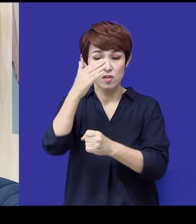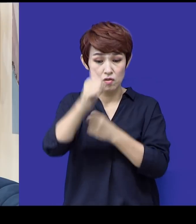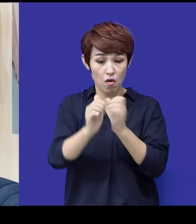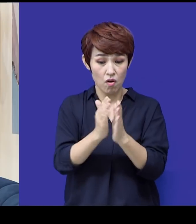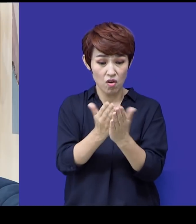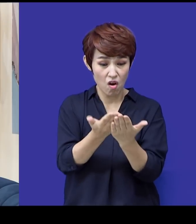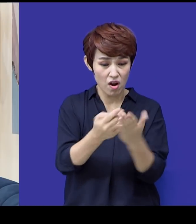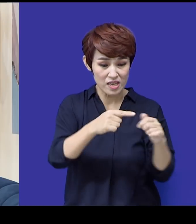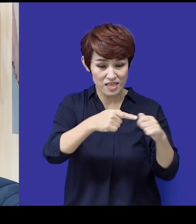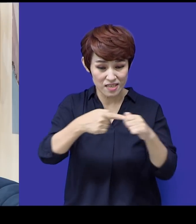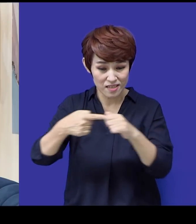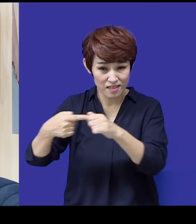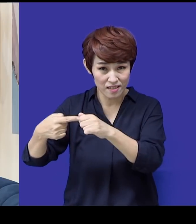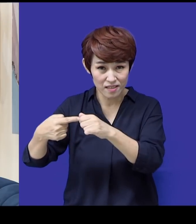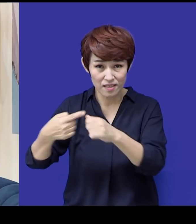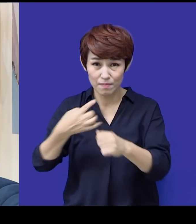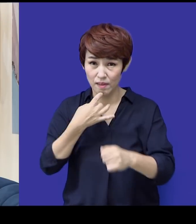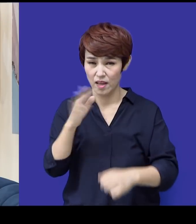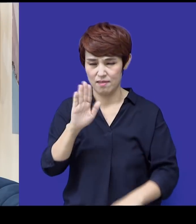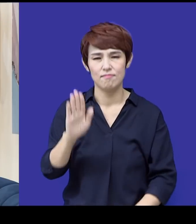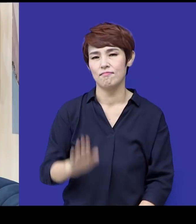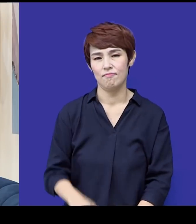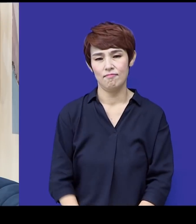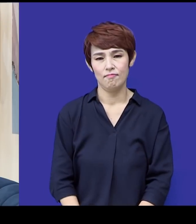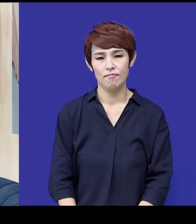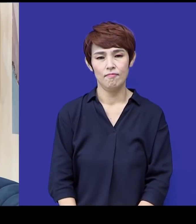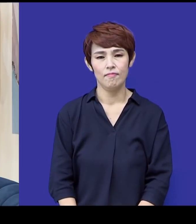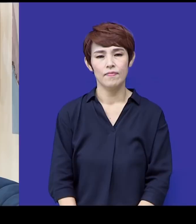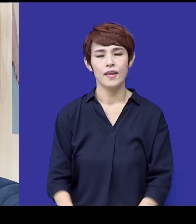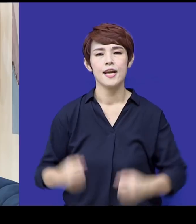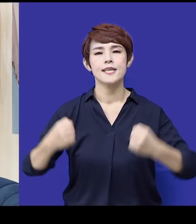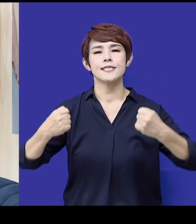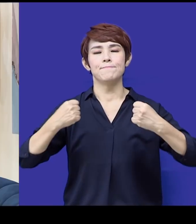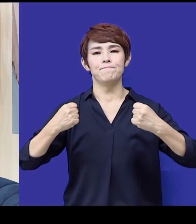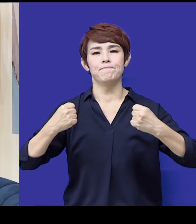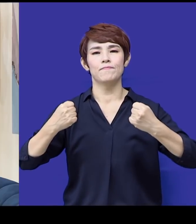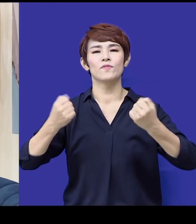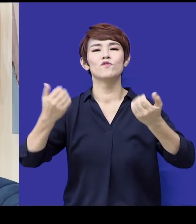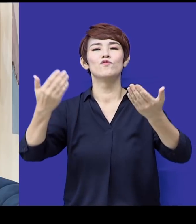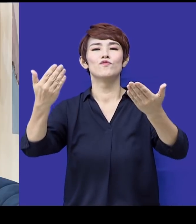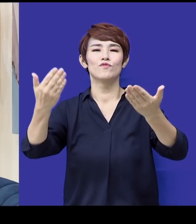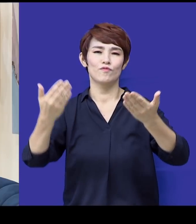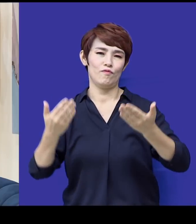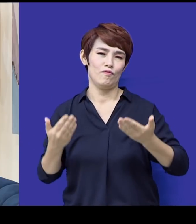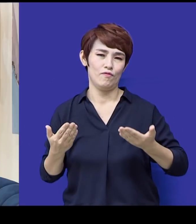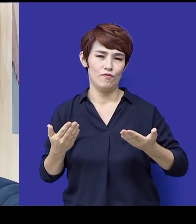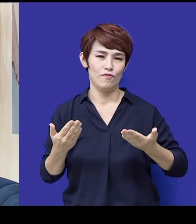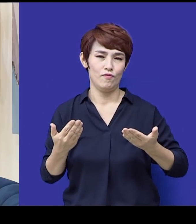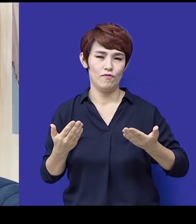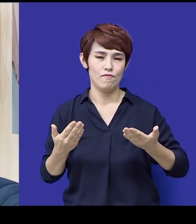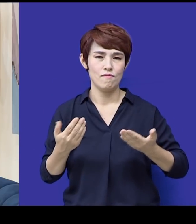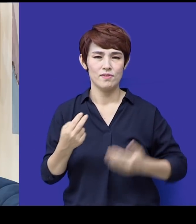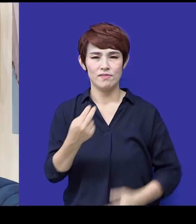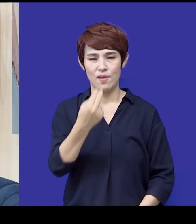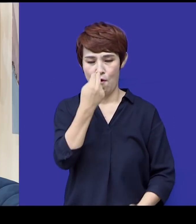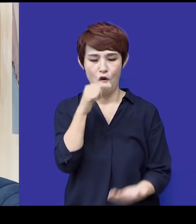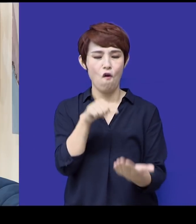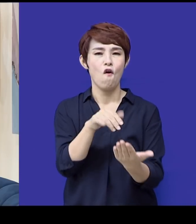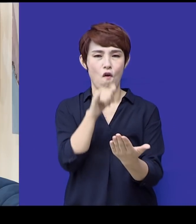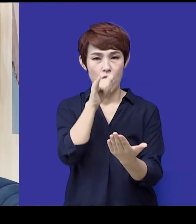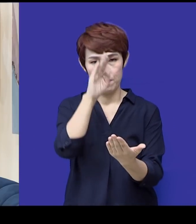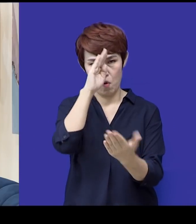아니고 이걸 믿으면은 이게 내게 힘을 주는 생명력이 있어가지고 나를 생명력이 있어 내 병도